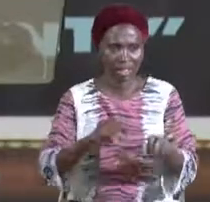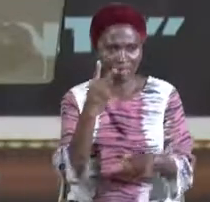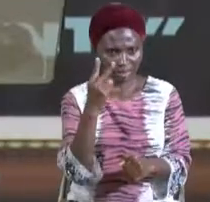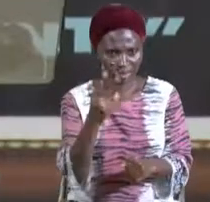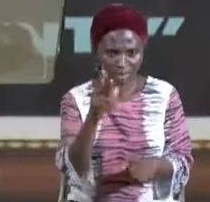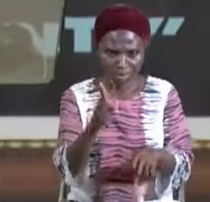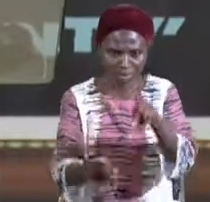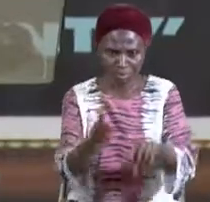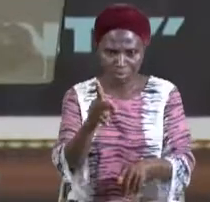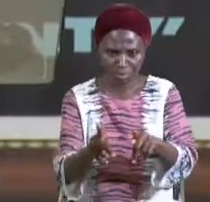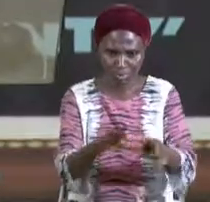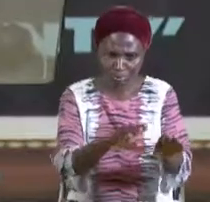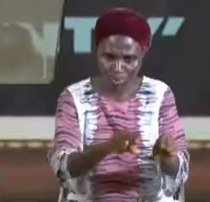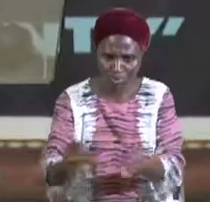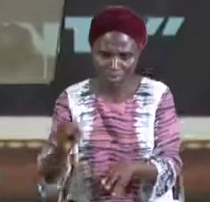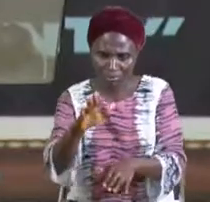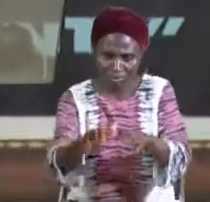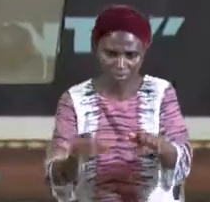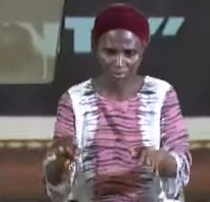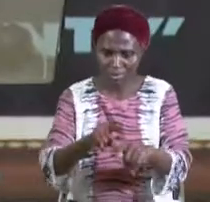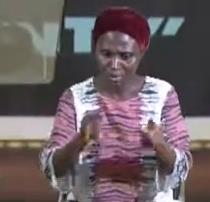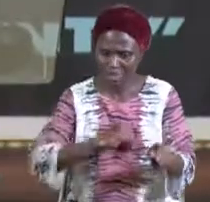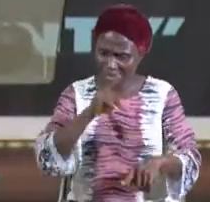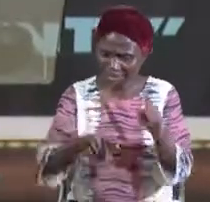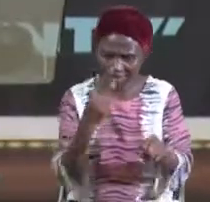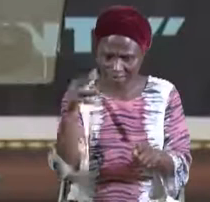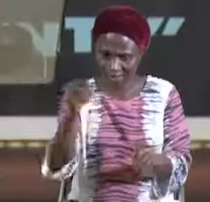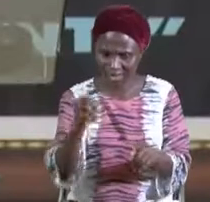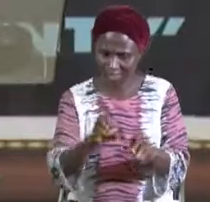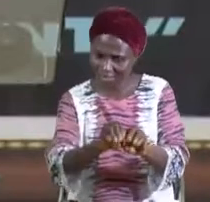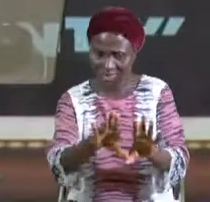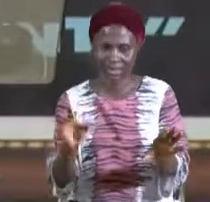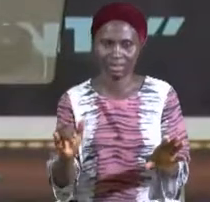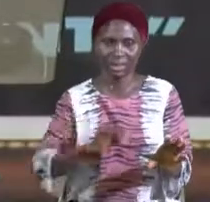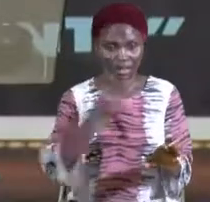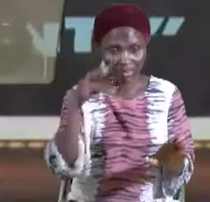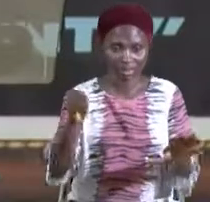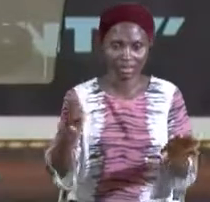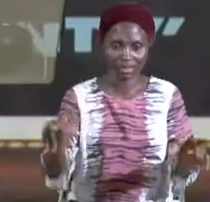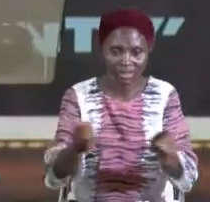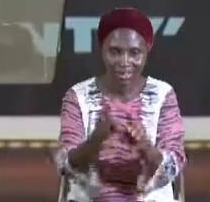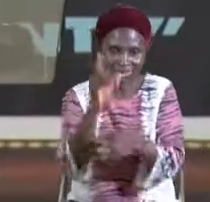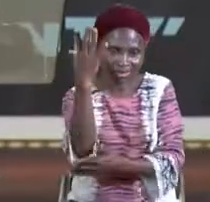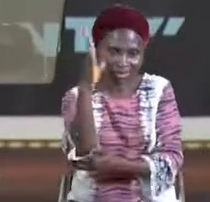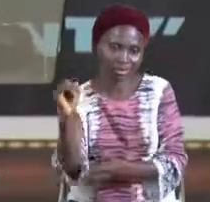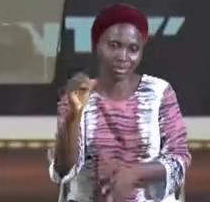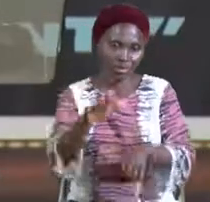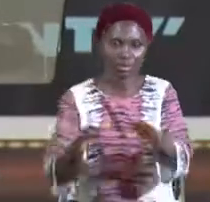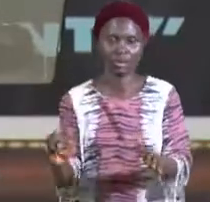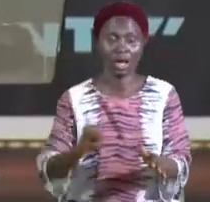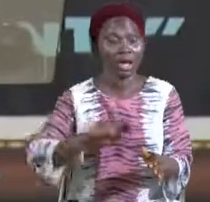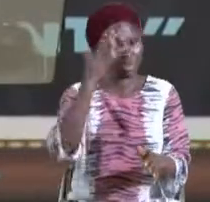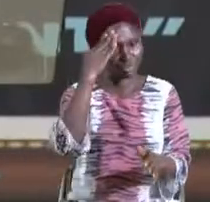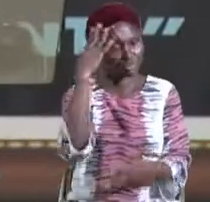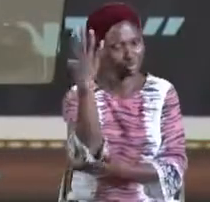bougent. Mais je ne les distingue pas. Je les vois comme des arbres et qui marchent. Je sais que les